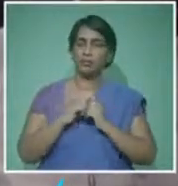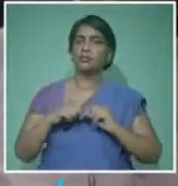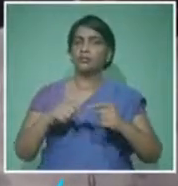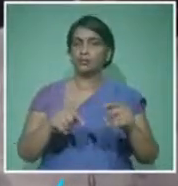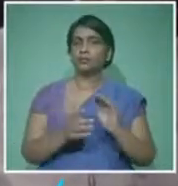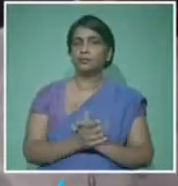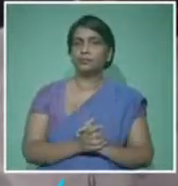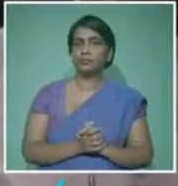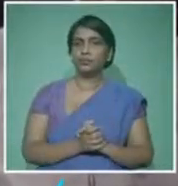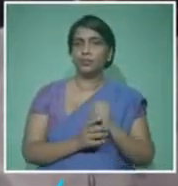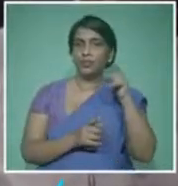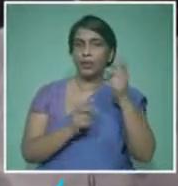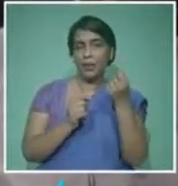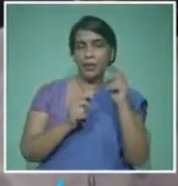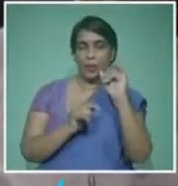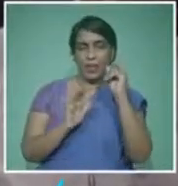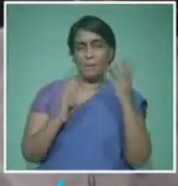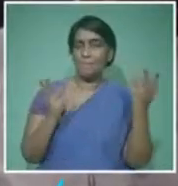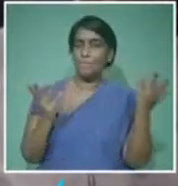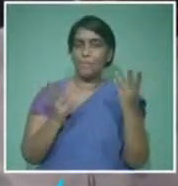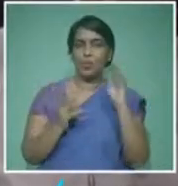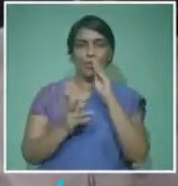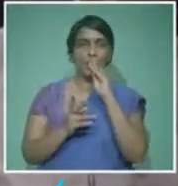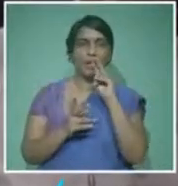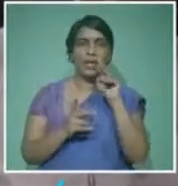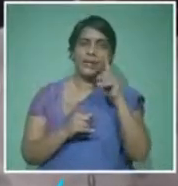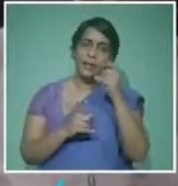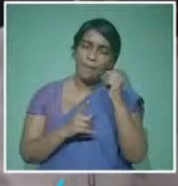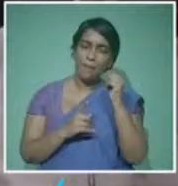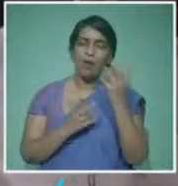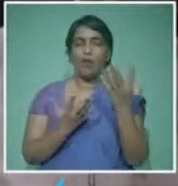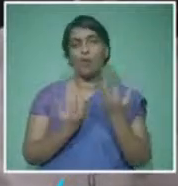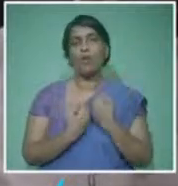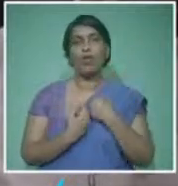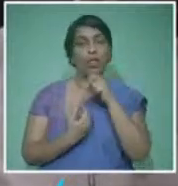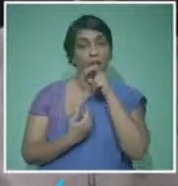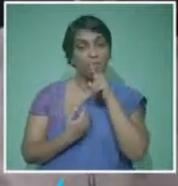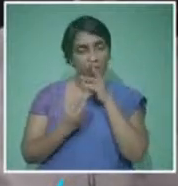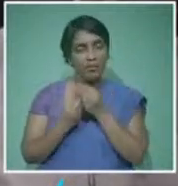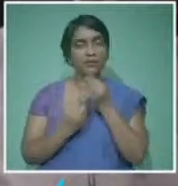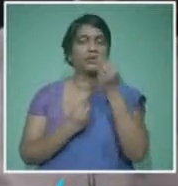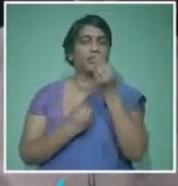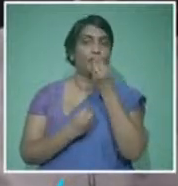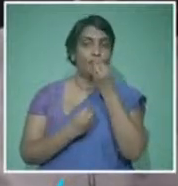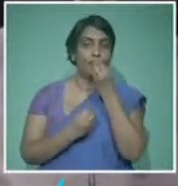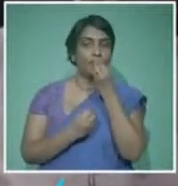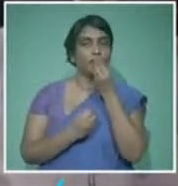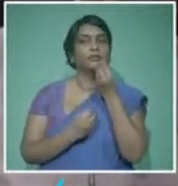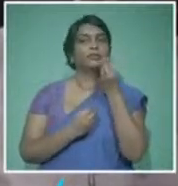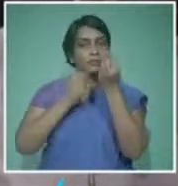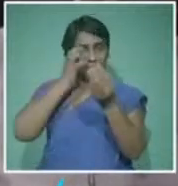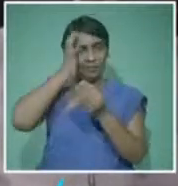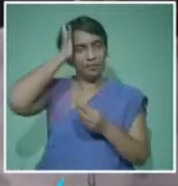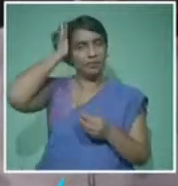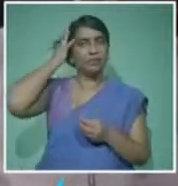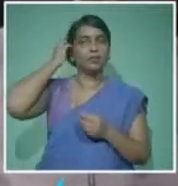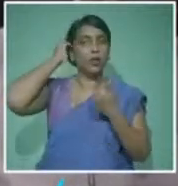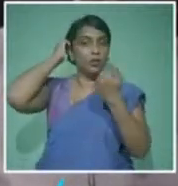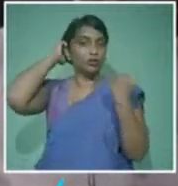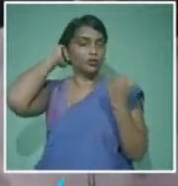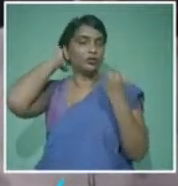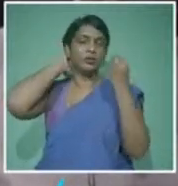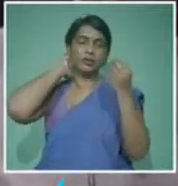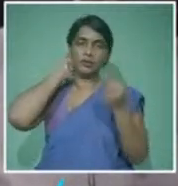ඒ නිසා ඔය තින ගානේ බෑ. අඩුම ගාන රුපියල් 150ක් ඕනේ. දිවාහාර වේලක් මිල කළොත් දරුවෙකුට පෝෂණය ලබා